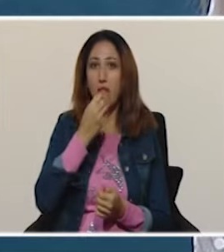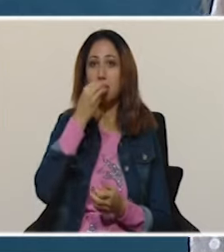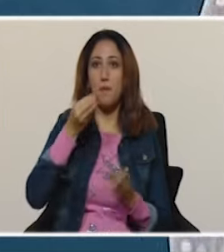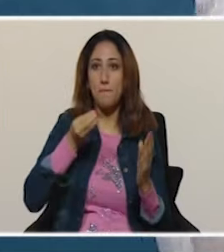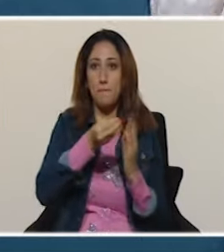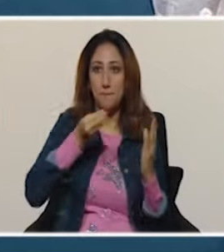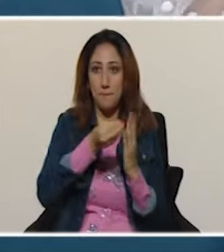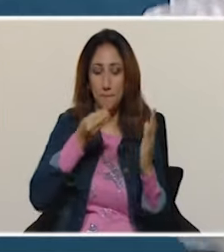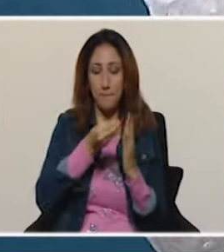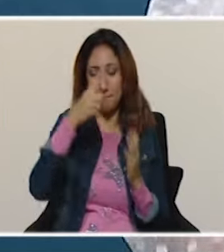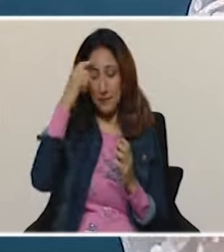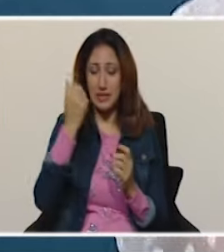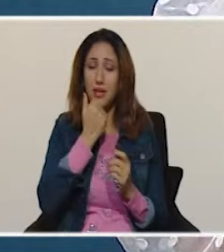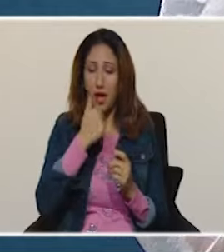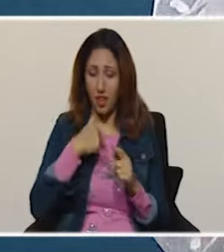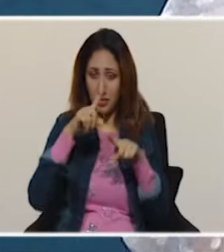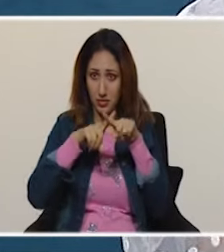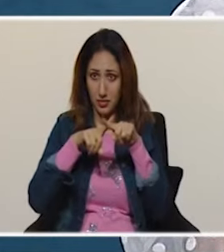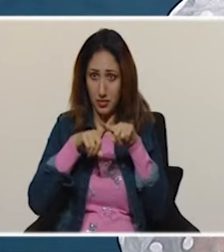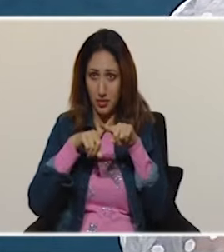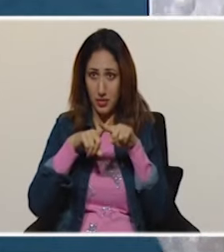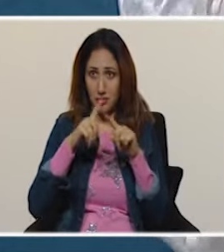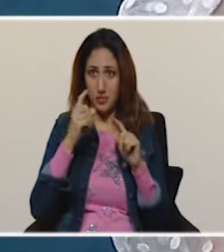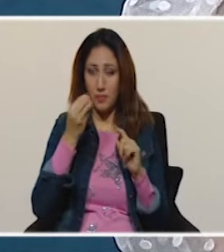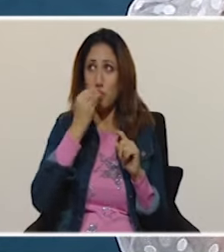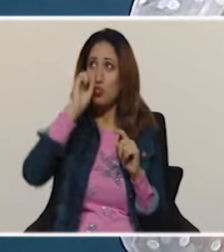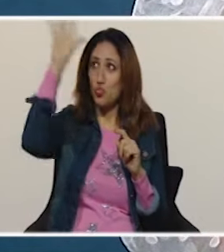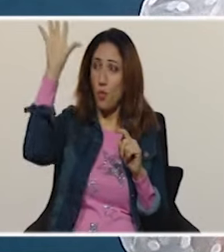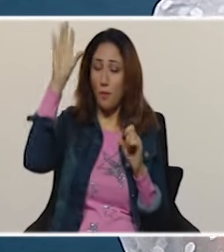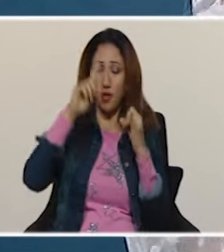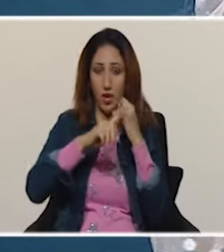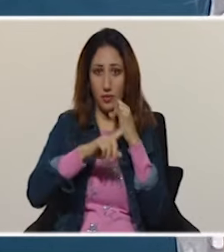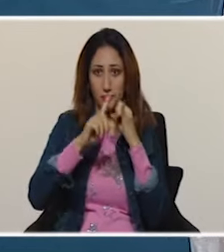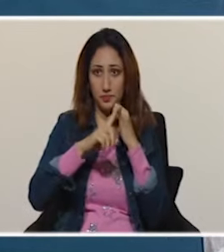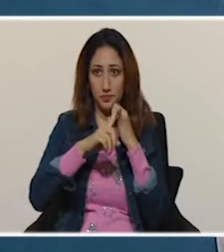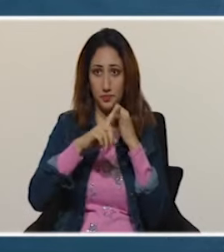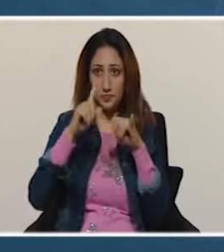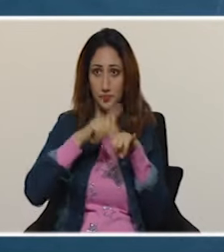بيوكلوني. لو غلطت ما بين فترة الفطار لغاية الساعة